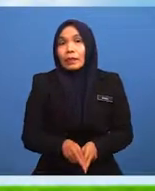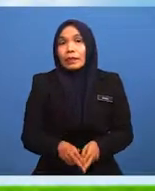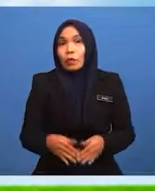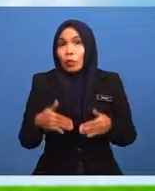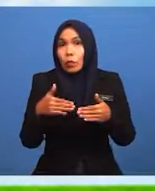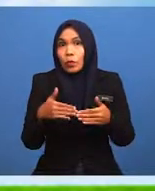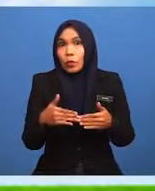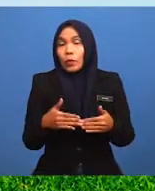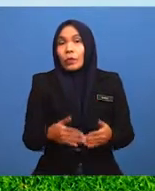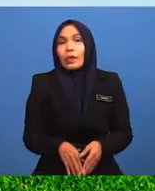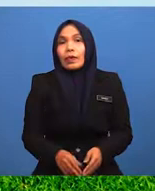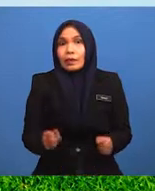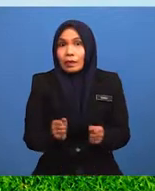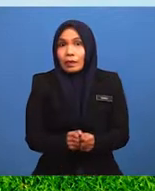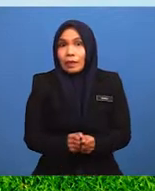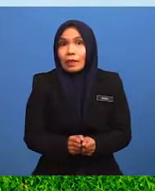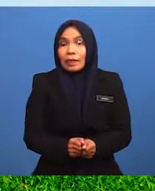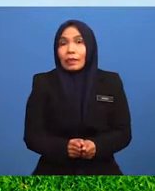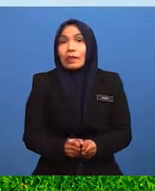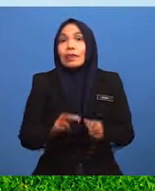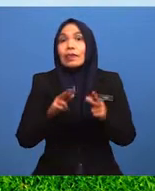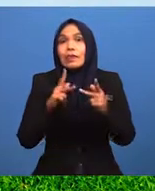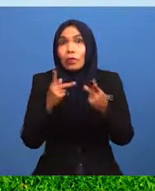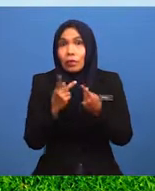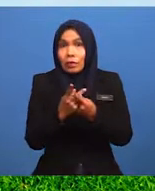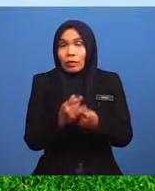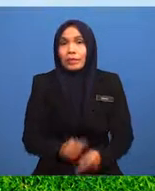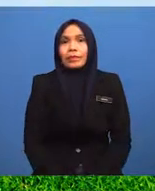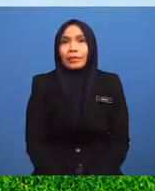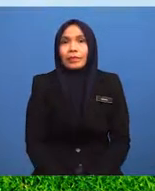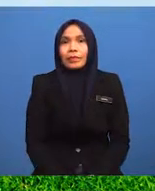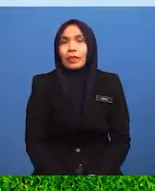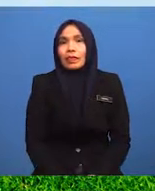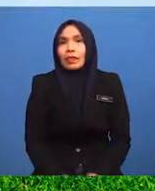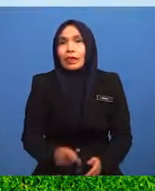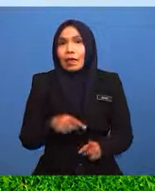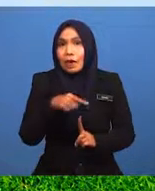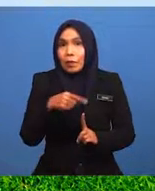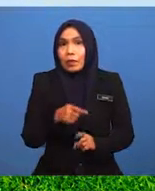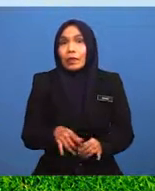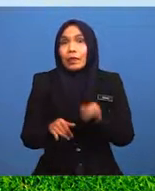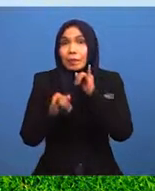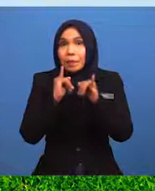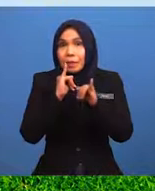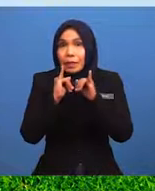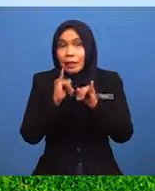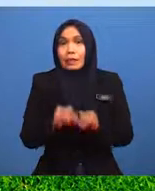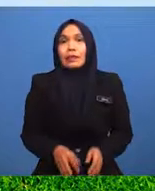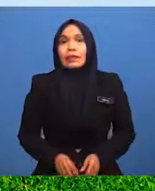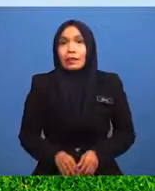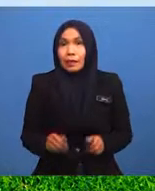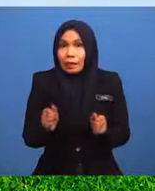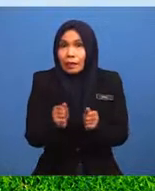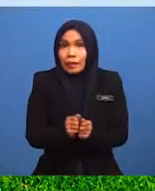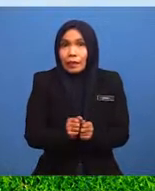Oleh itu, apabila berinteraksi sesama ahli keluarga, murid-murid